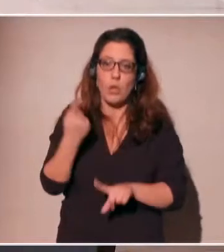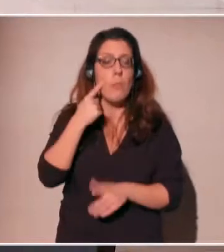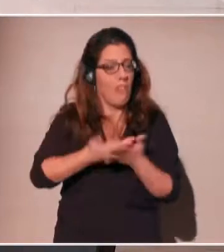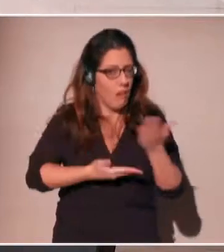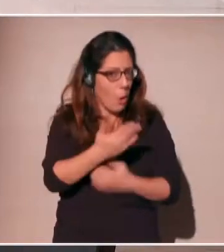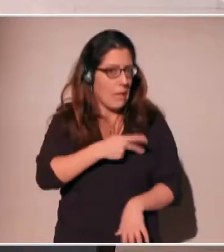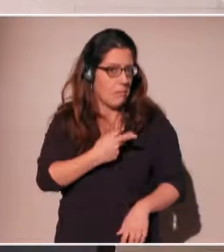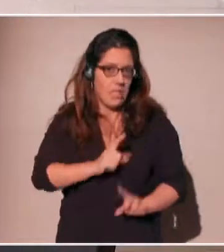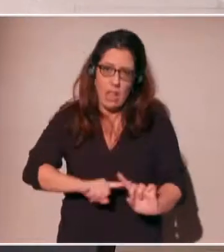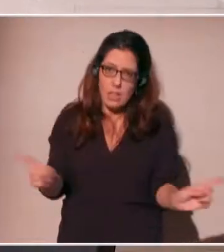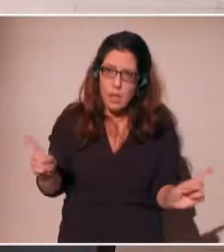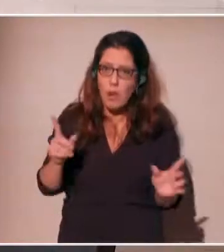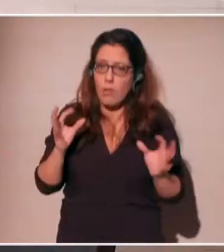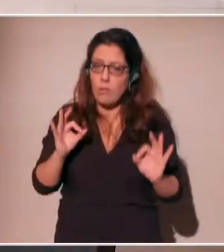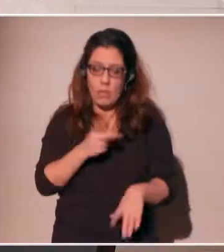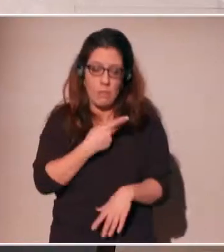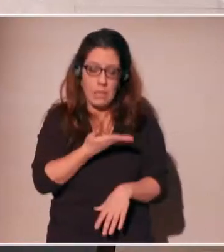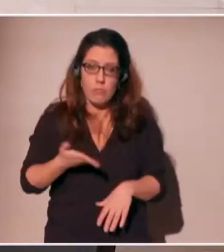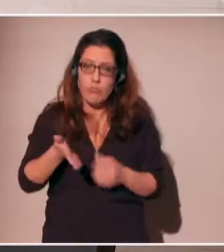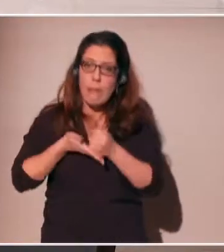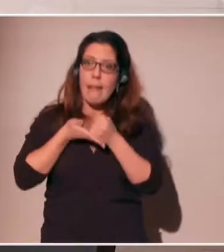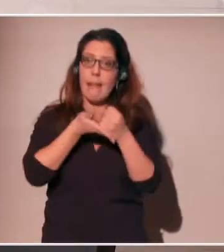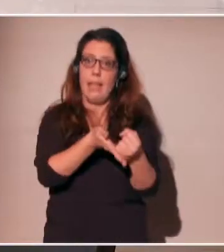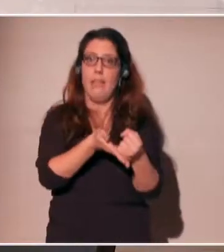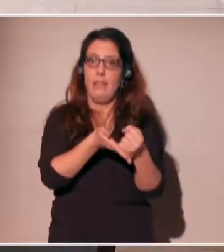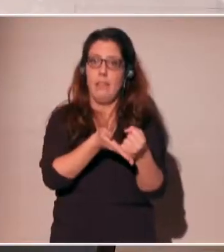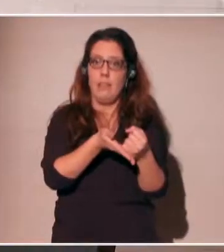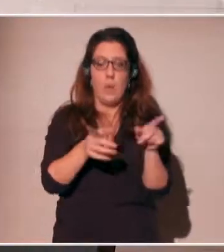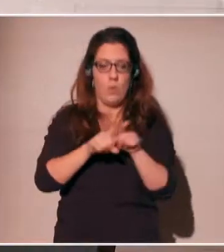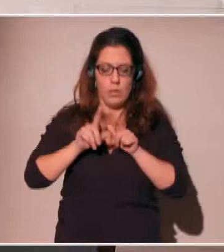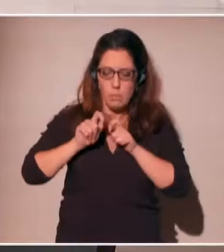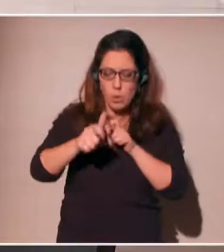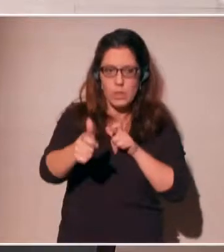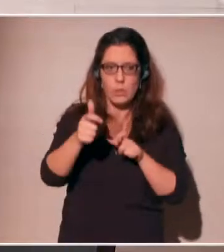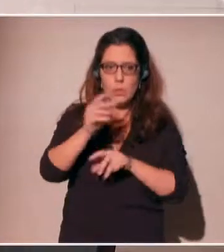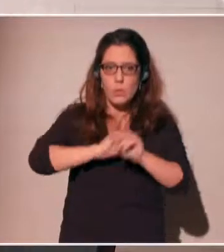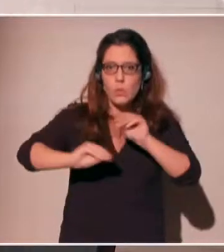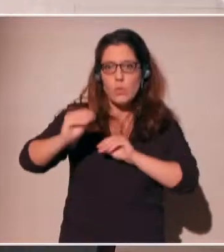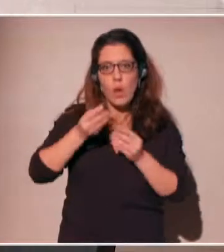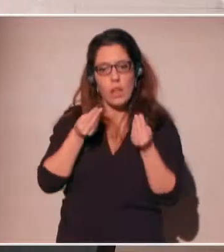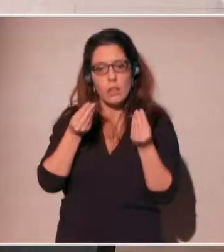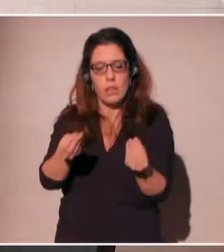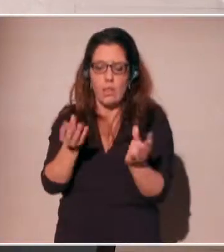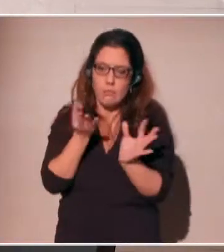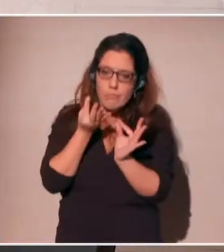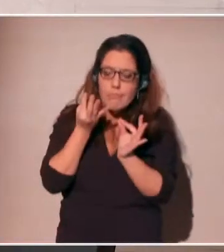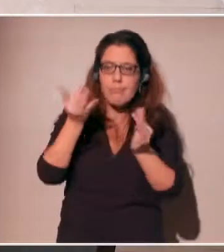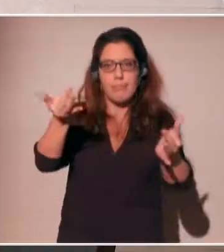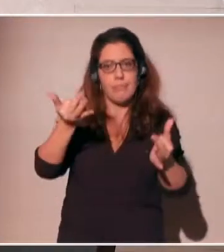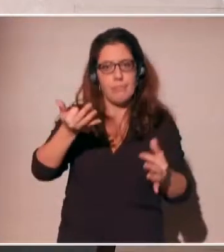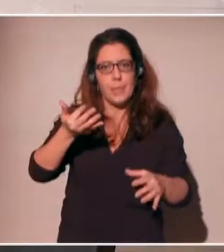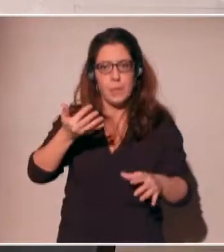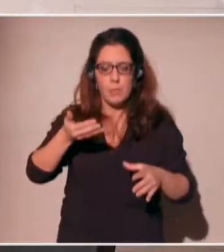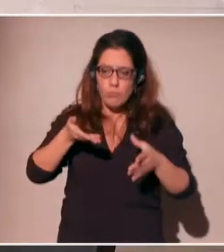simplement pour les aider et pour rendre tout ce processus de soins plus intelligent, plus fin, pour avoir